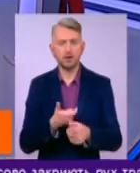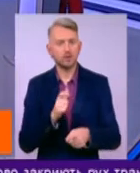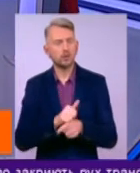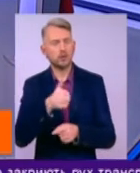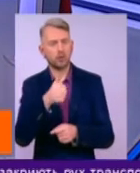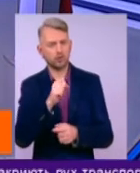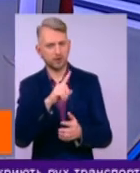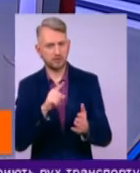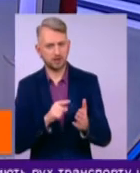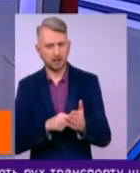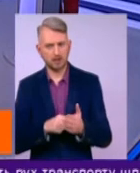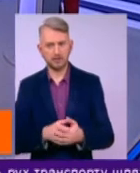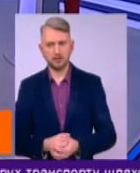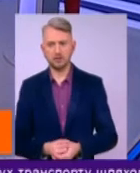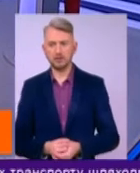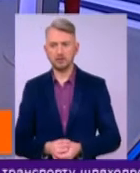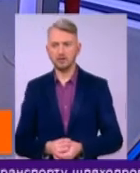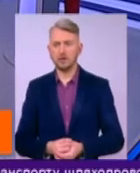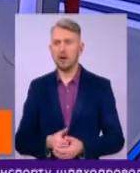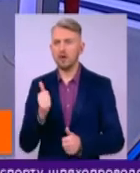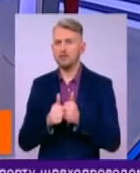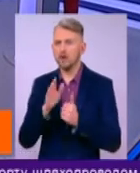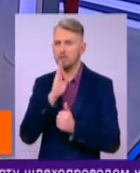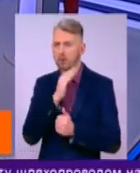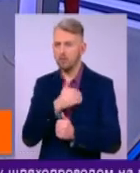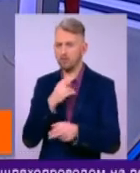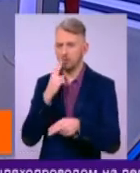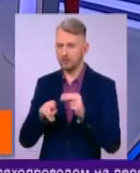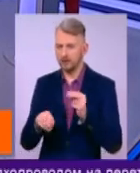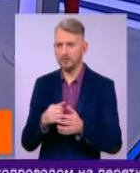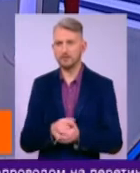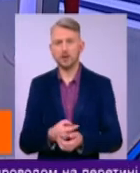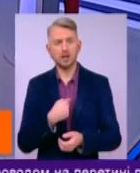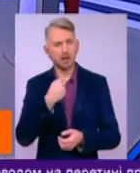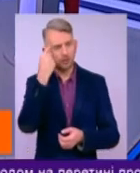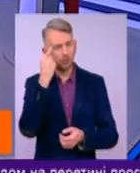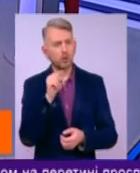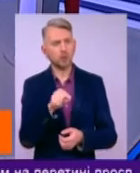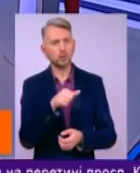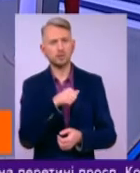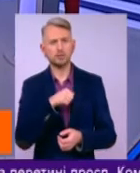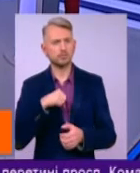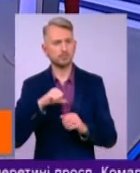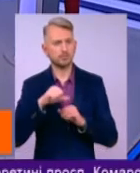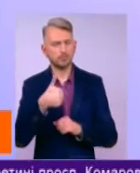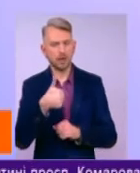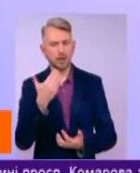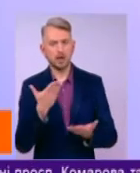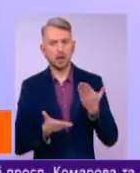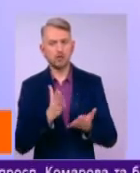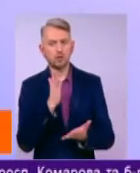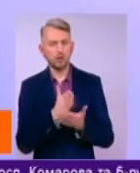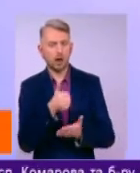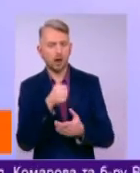хороше запитання. Так, да? Життєве таке, бо часто мами хочуть помститися. Так? Ага, ну, я думаю, що тут насамперед, якщо є